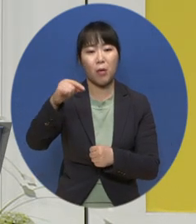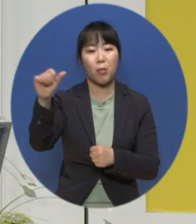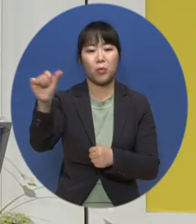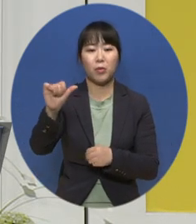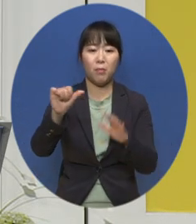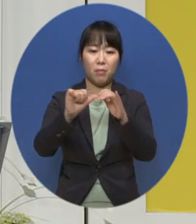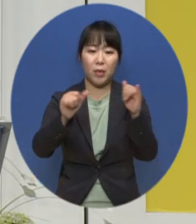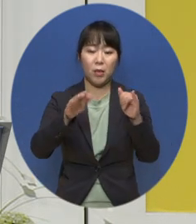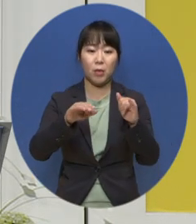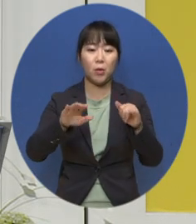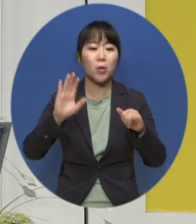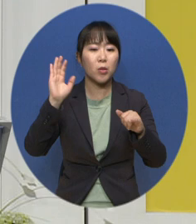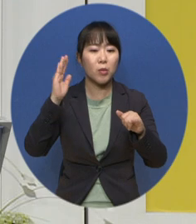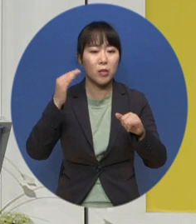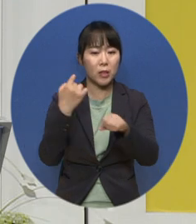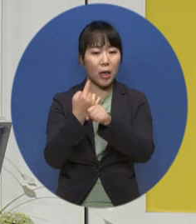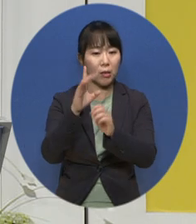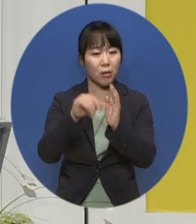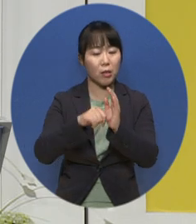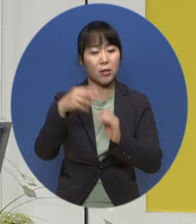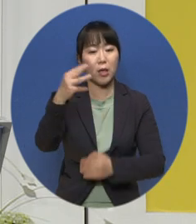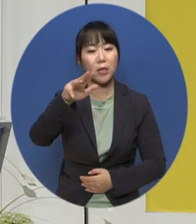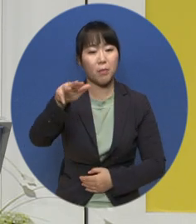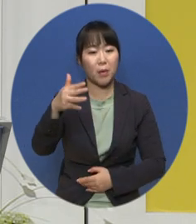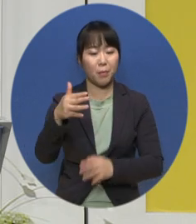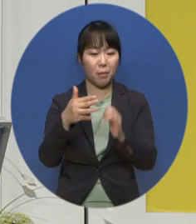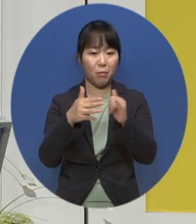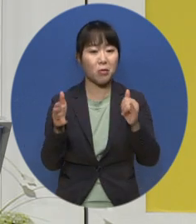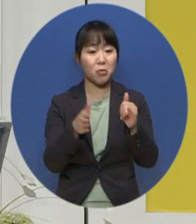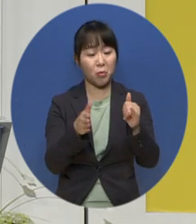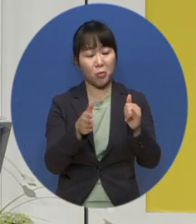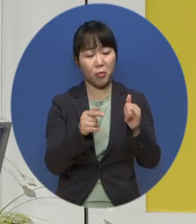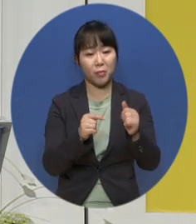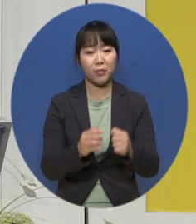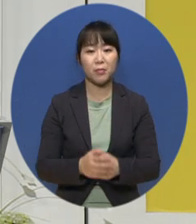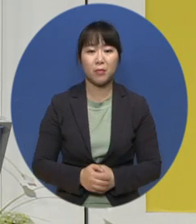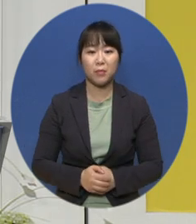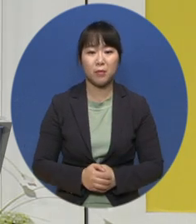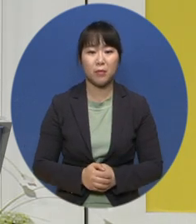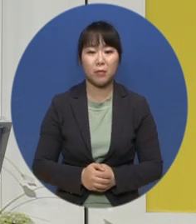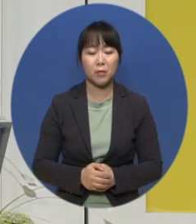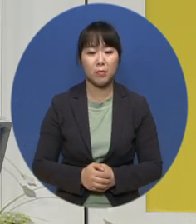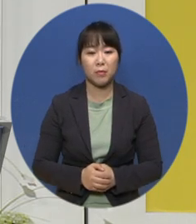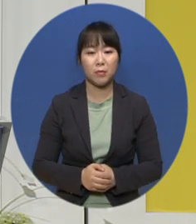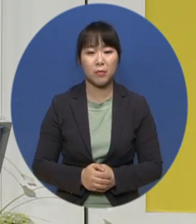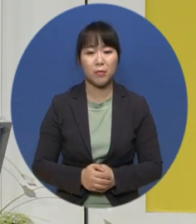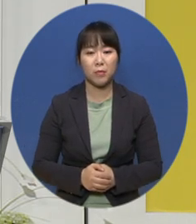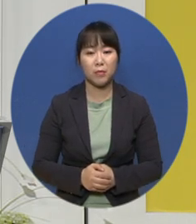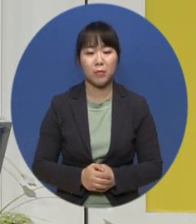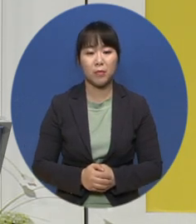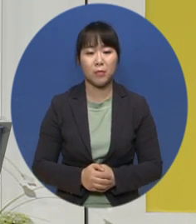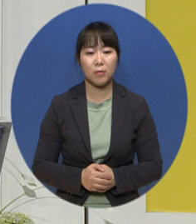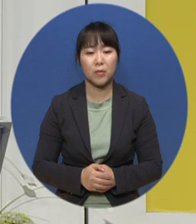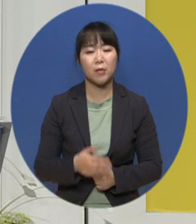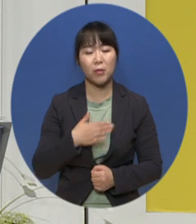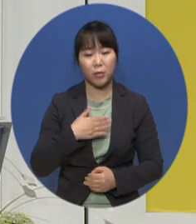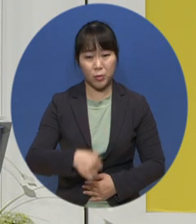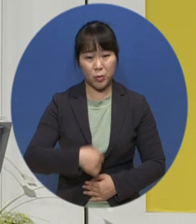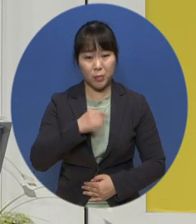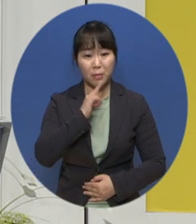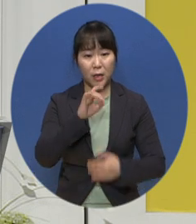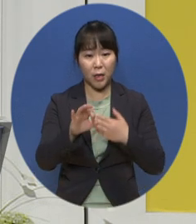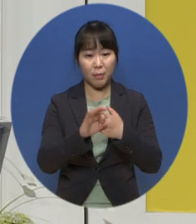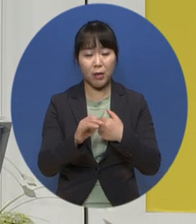이루어져서 사치 및 지난해 3천 8년 명대로 떨어졌죠 브래지어는 저기 저 4 솔직히 말씀에서